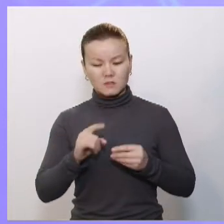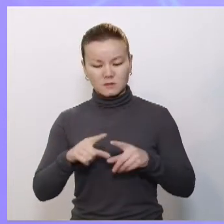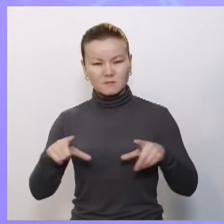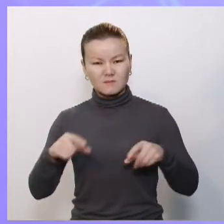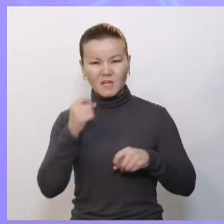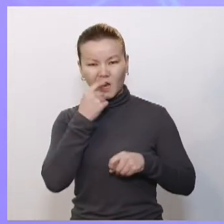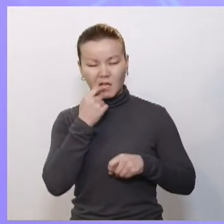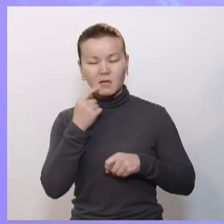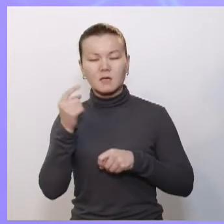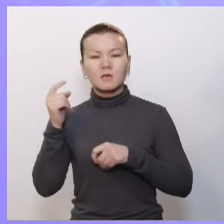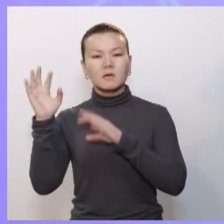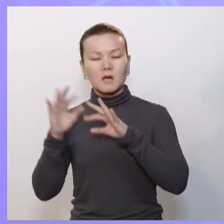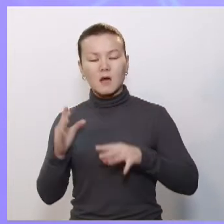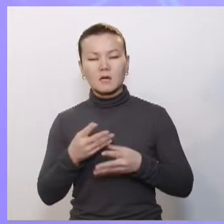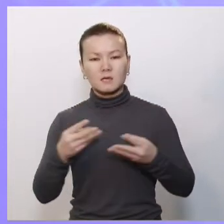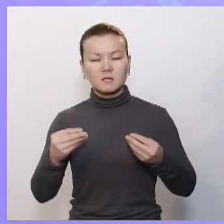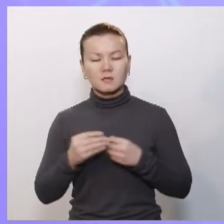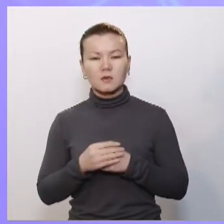Күн жылыйт.